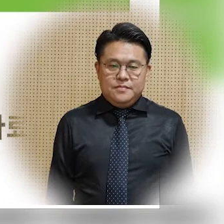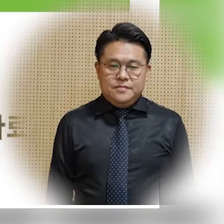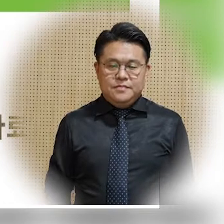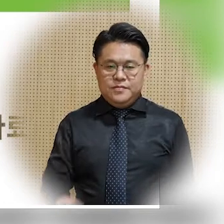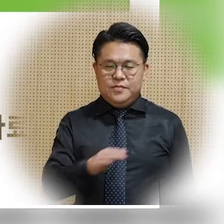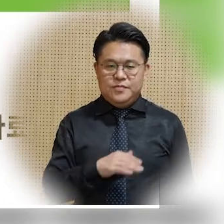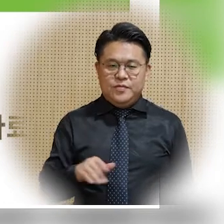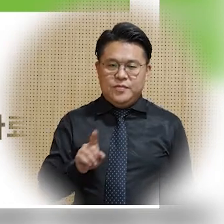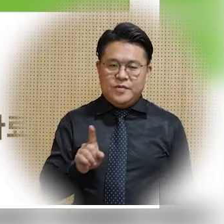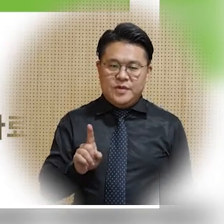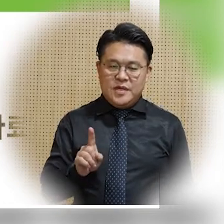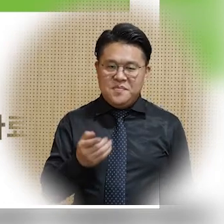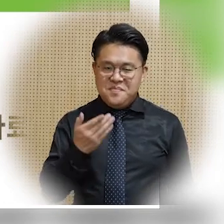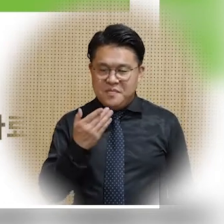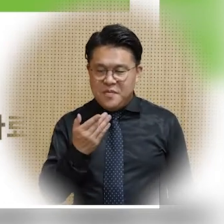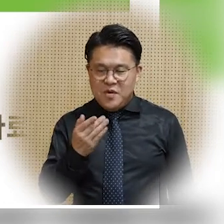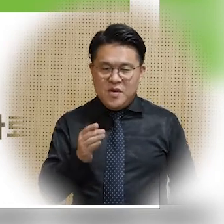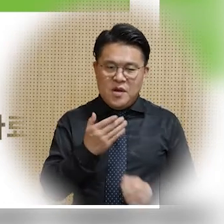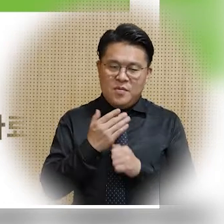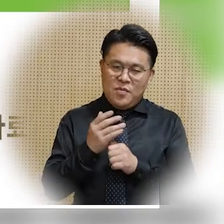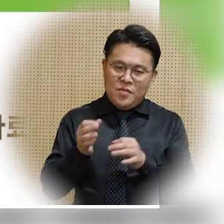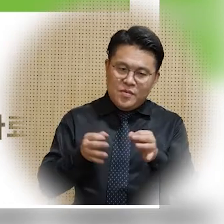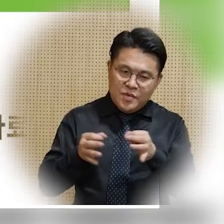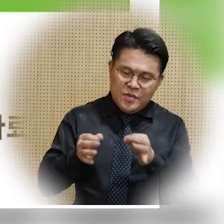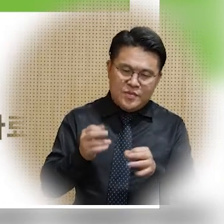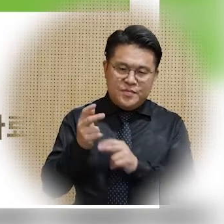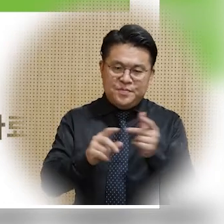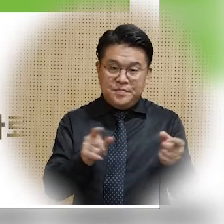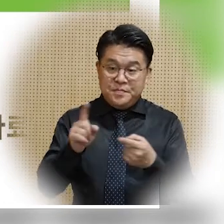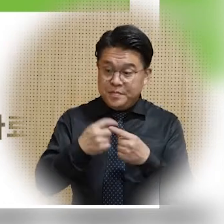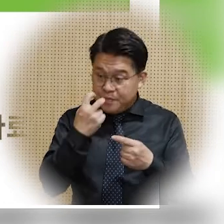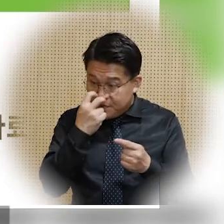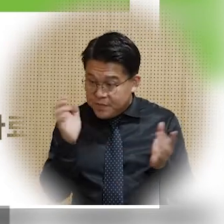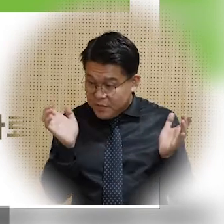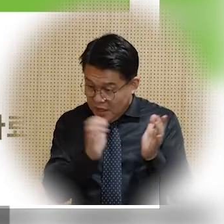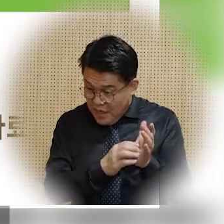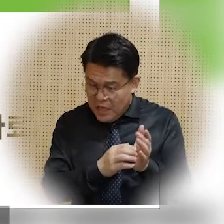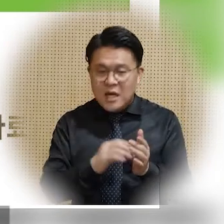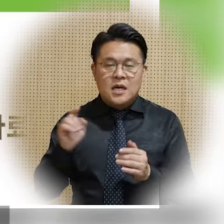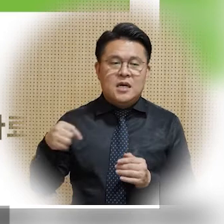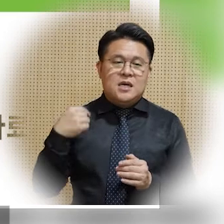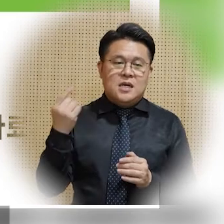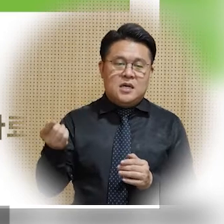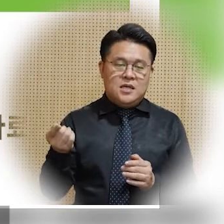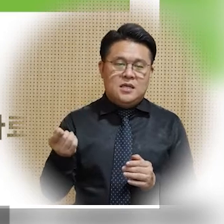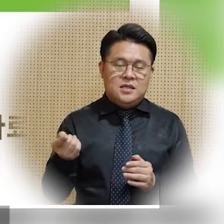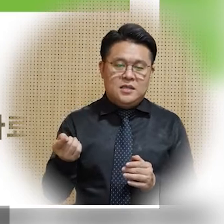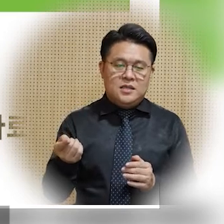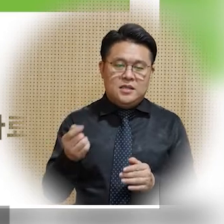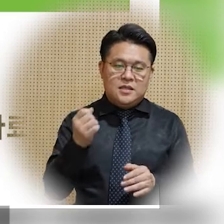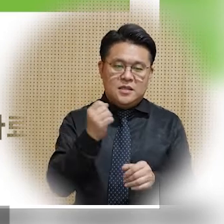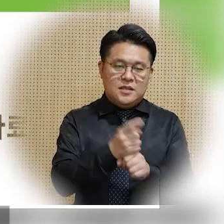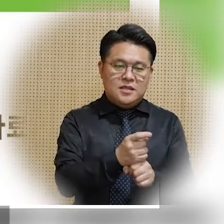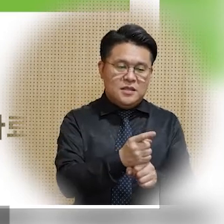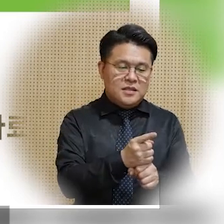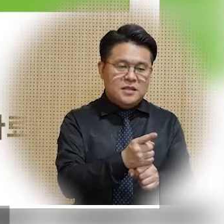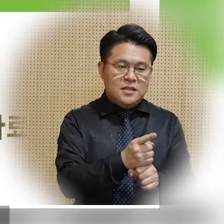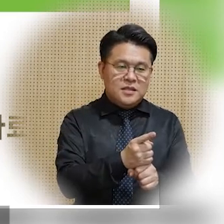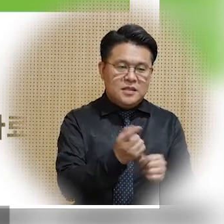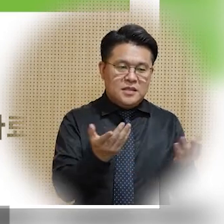그래서 우리가 내세울 수 있는 그런 상업과 산업에 대한 조사를 해가지고 일단은 그 이미